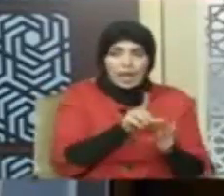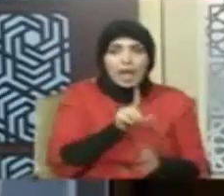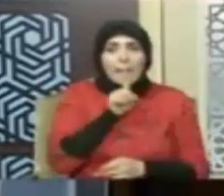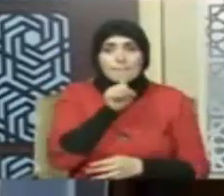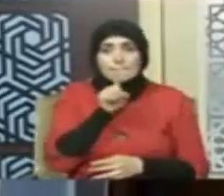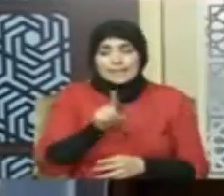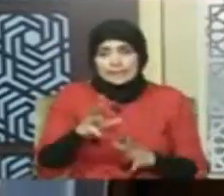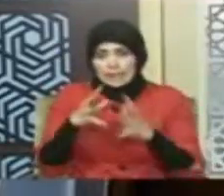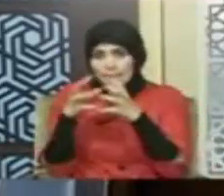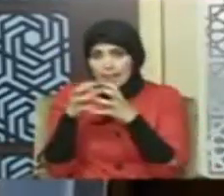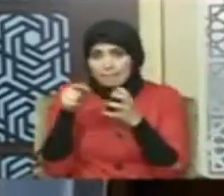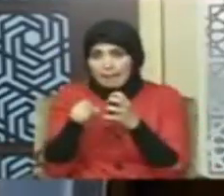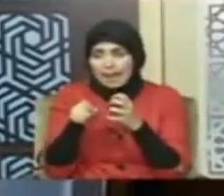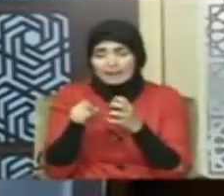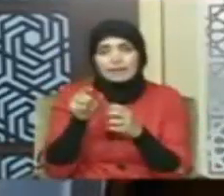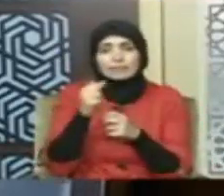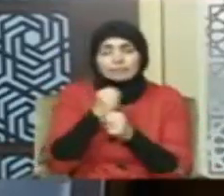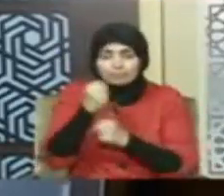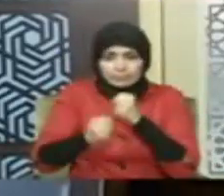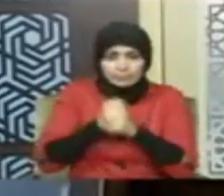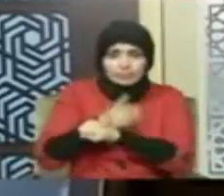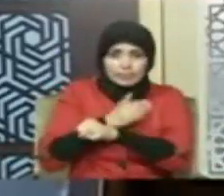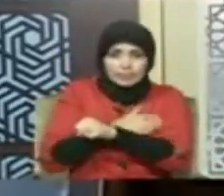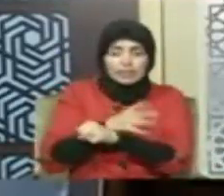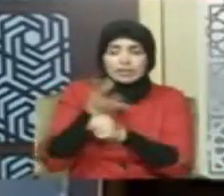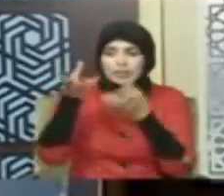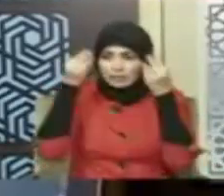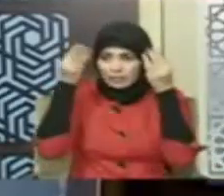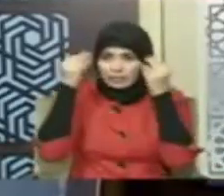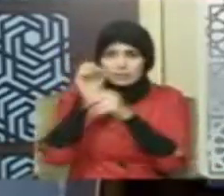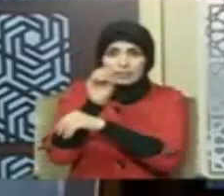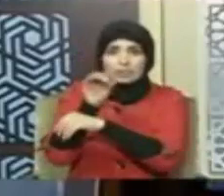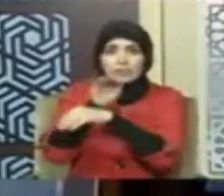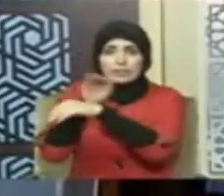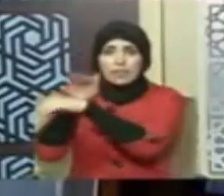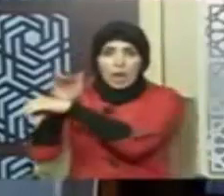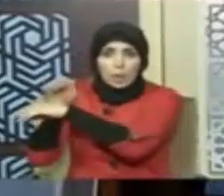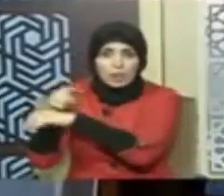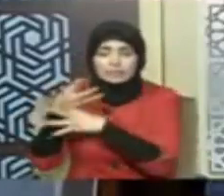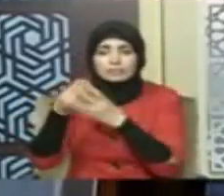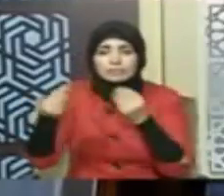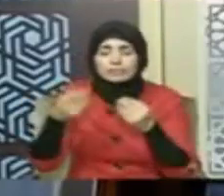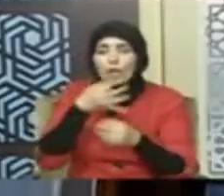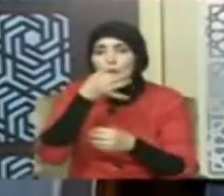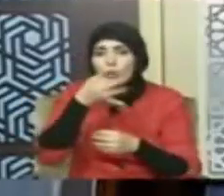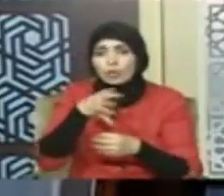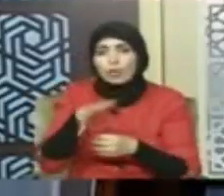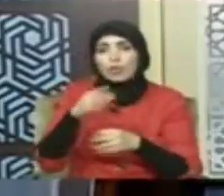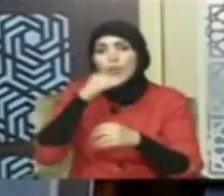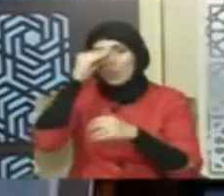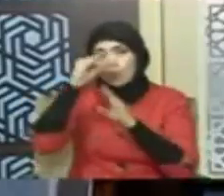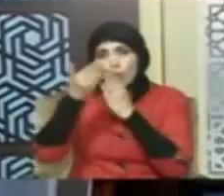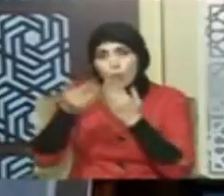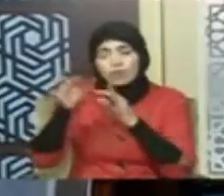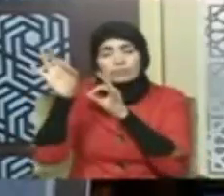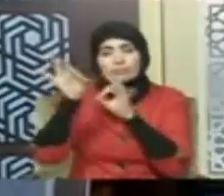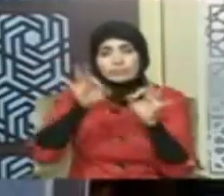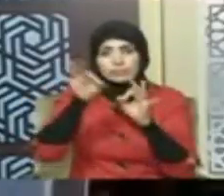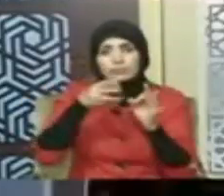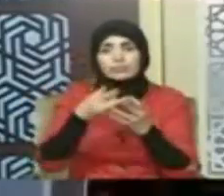في عمارتها بالدروس والمدارس العلمية والقرآنية والملتقيات